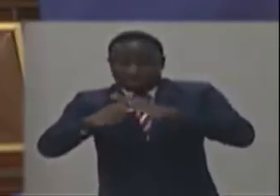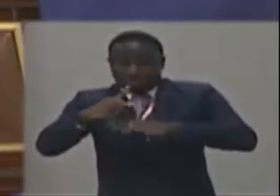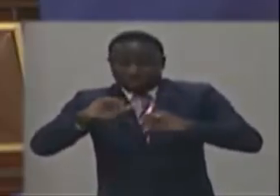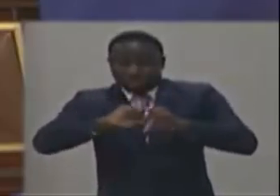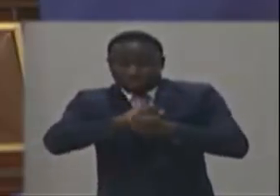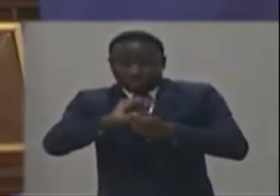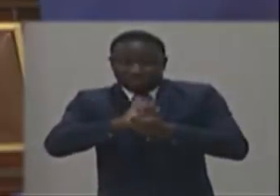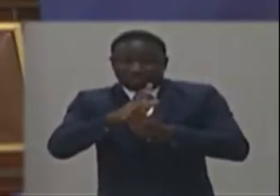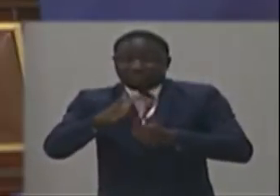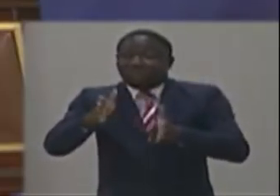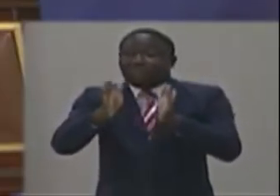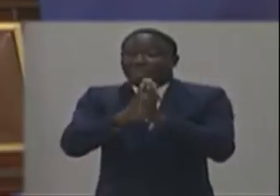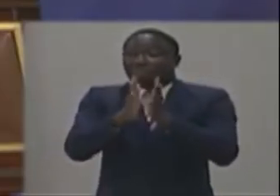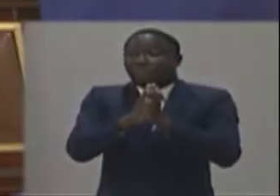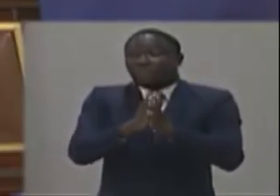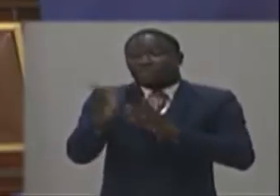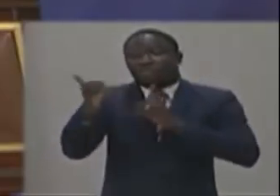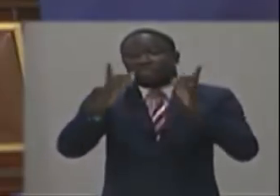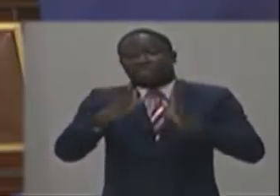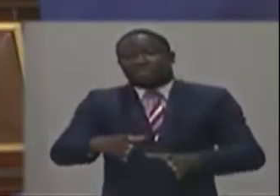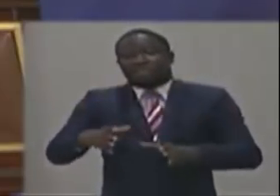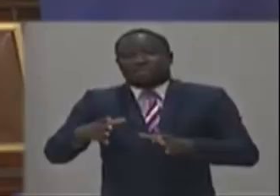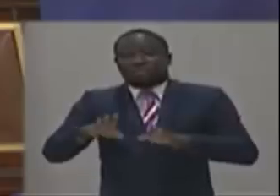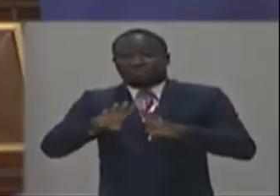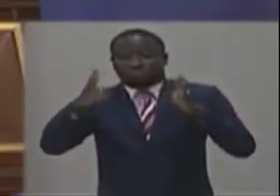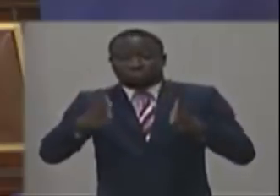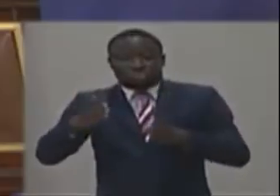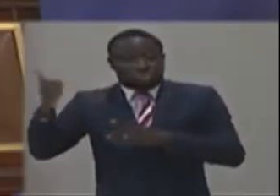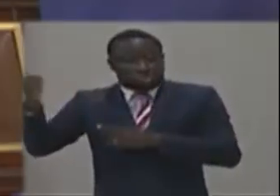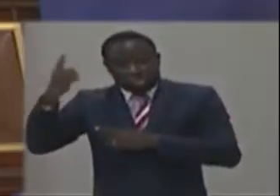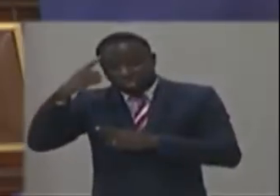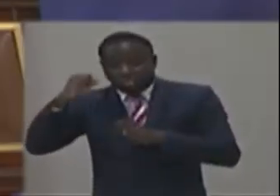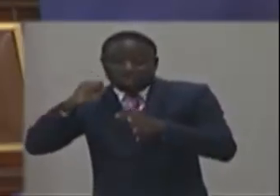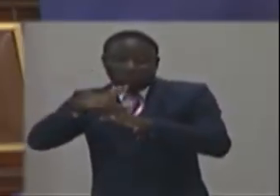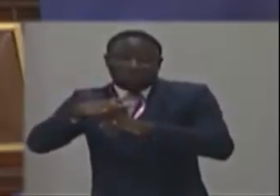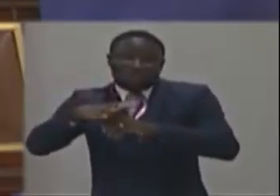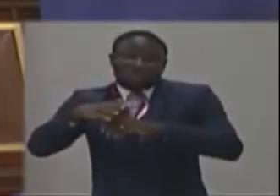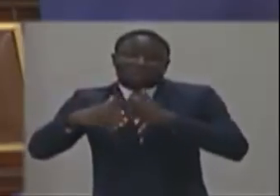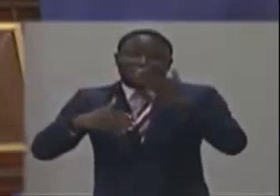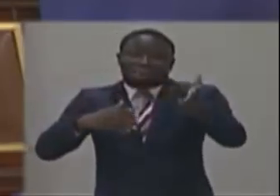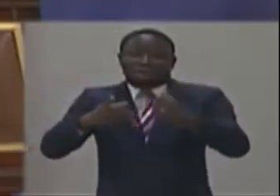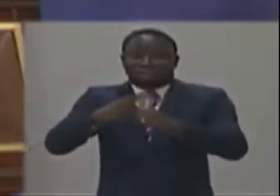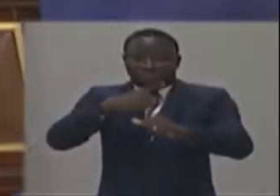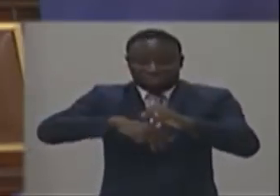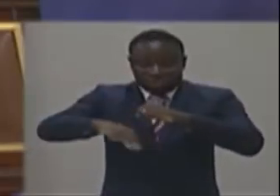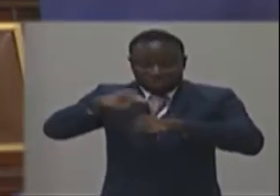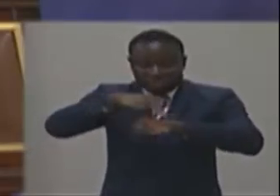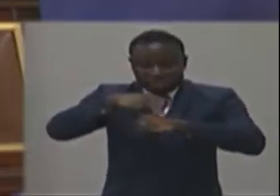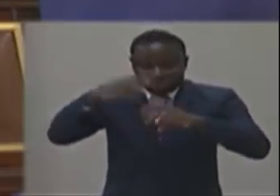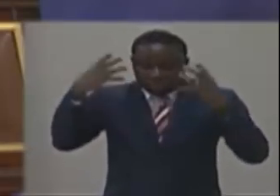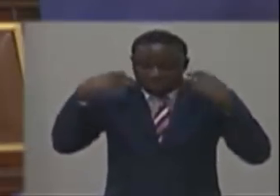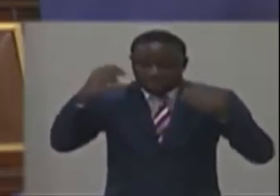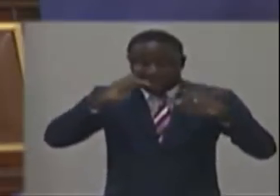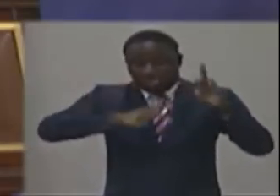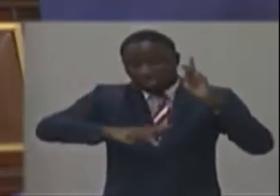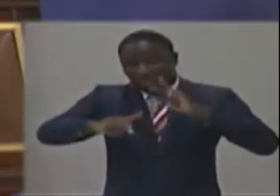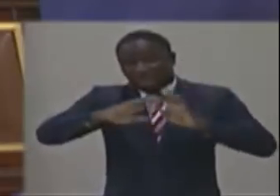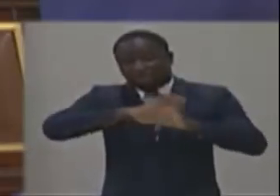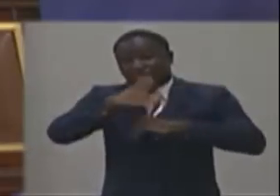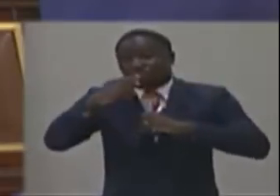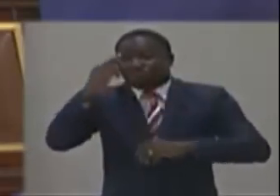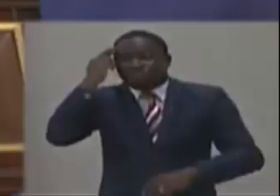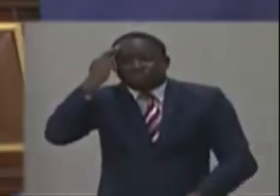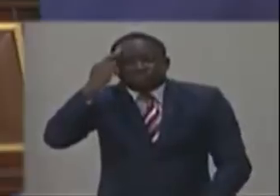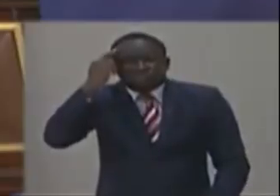là. Moi demandé directeur cabinet pour te voyer par premier ministre là. Ministre de Santé publique, là,